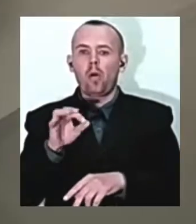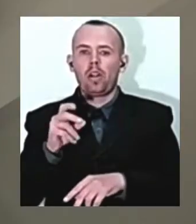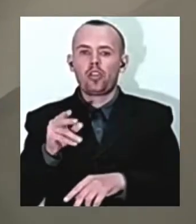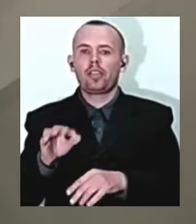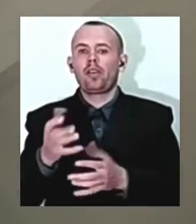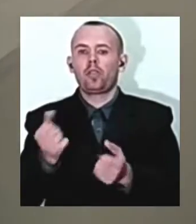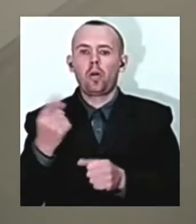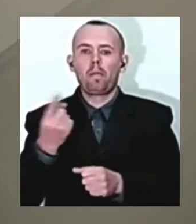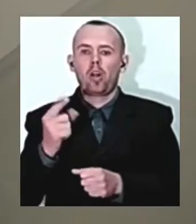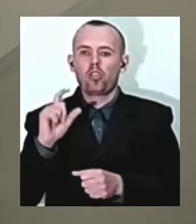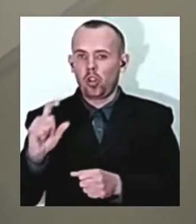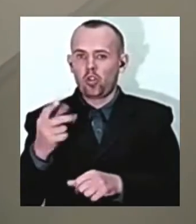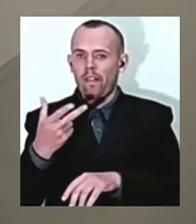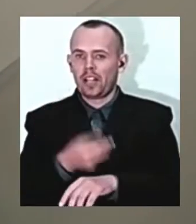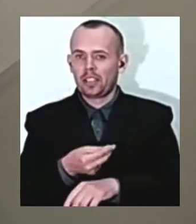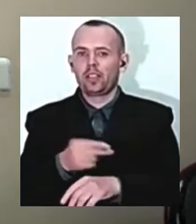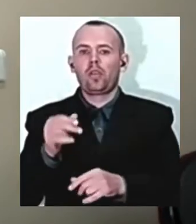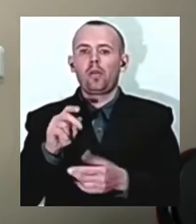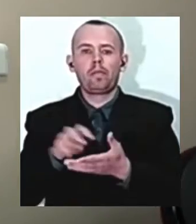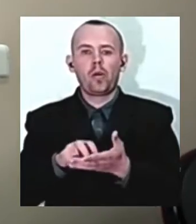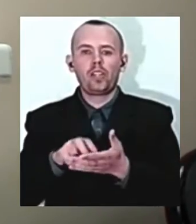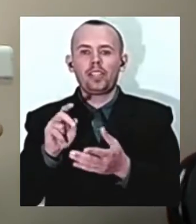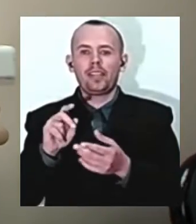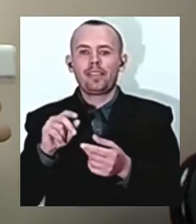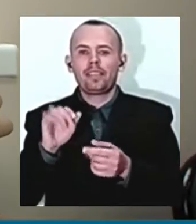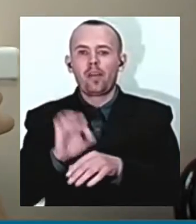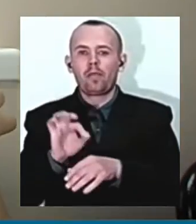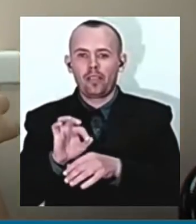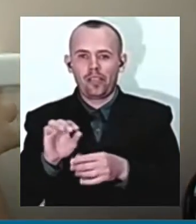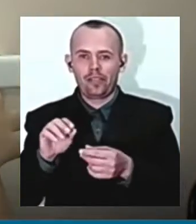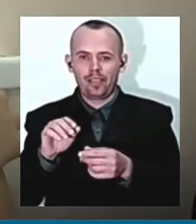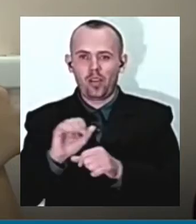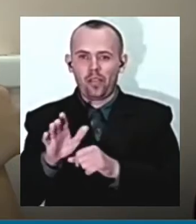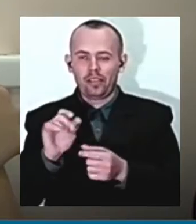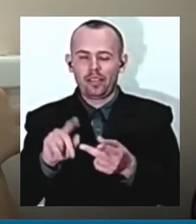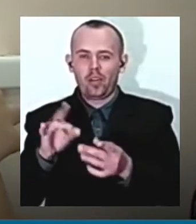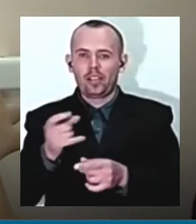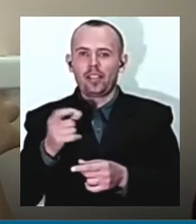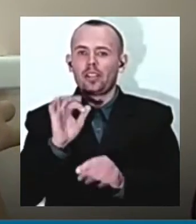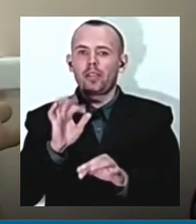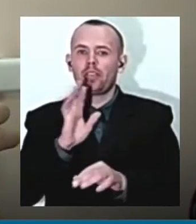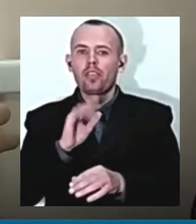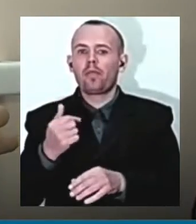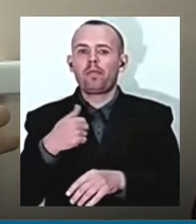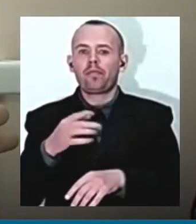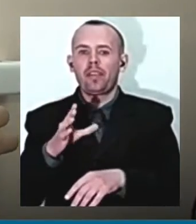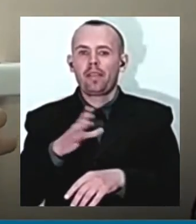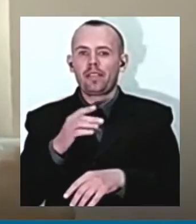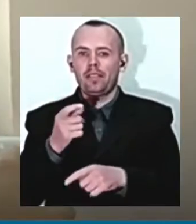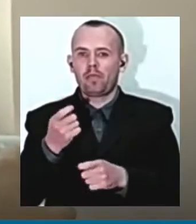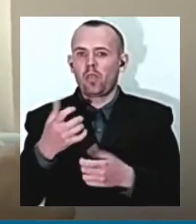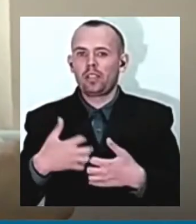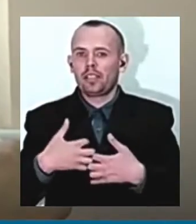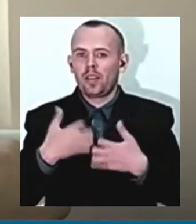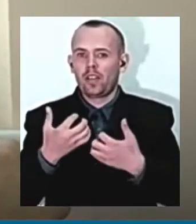вакцини. Боїться вдруге захворіти на коронавірус, розказала дівчинка. Мені було немного страшно, це як кот